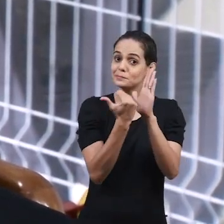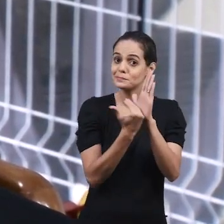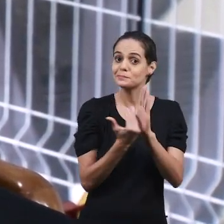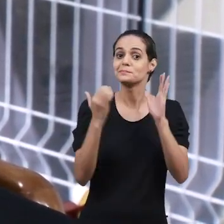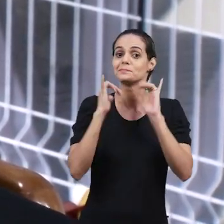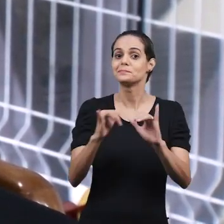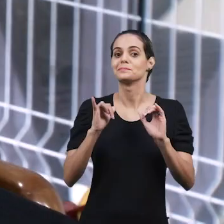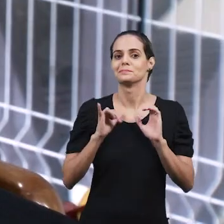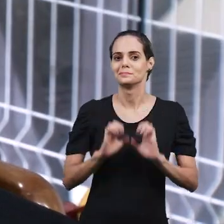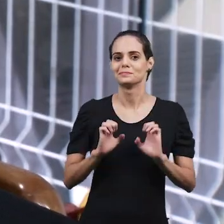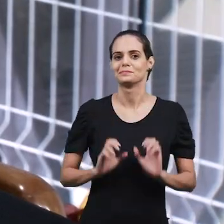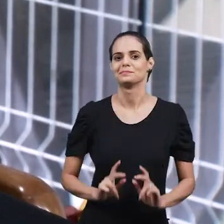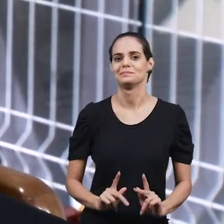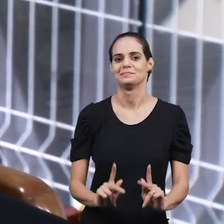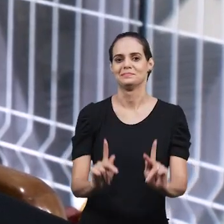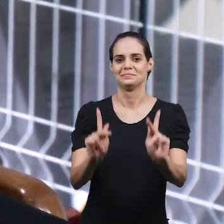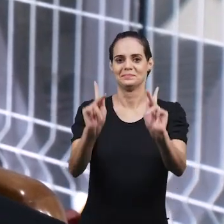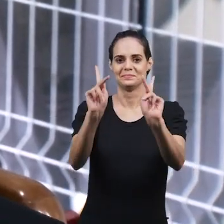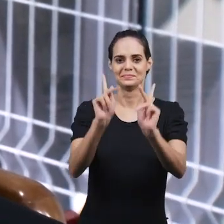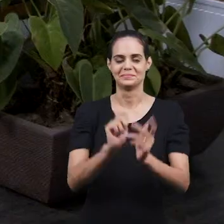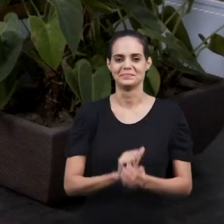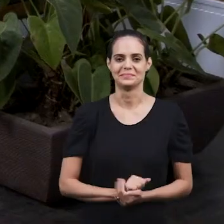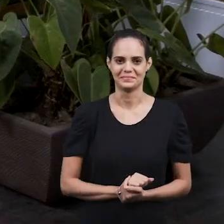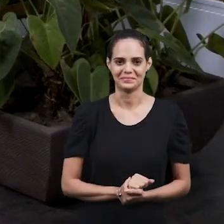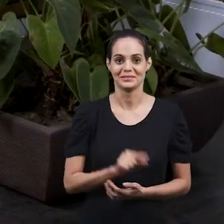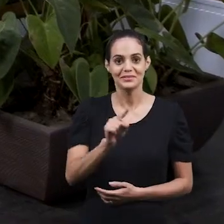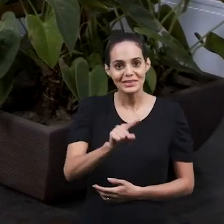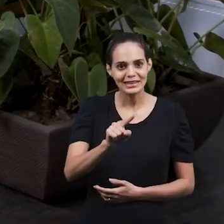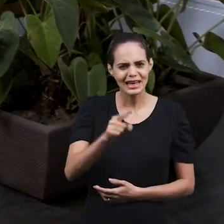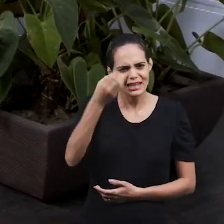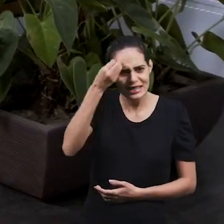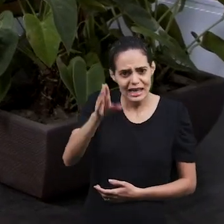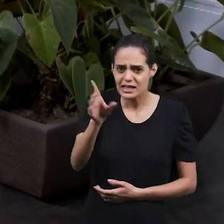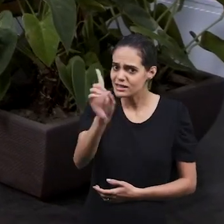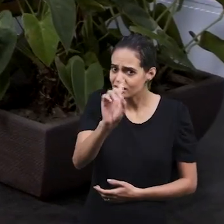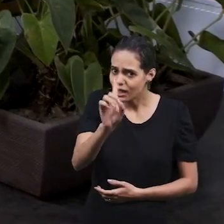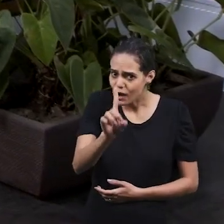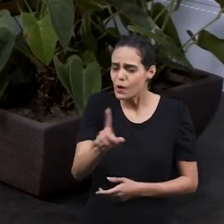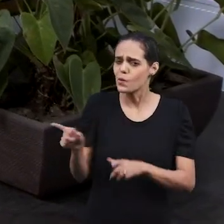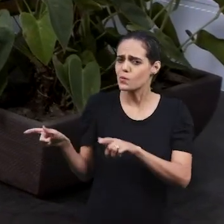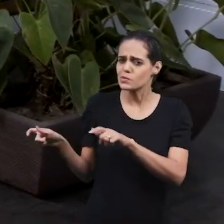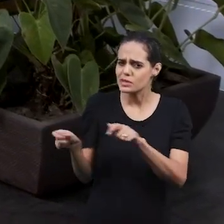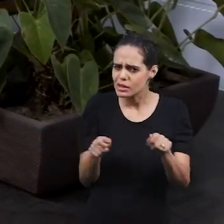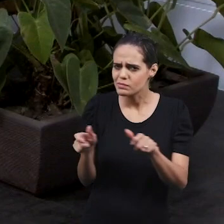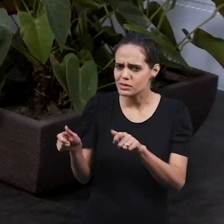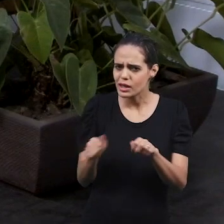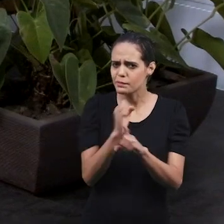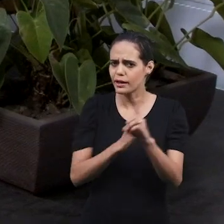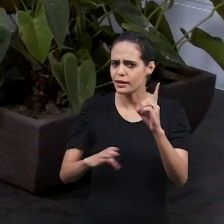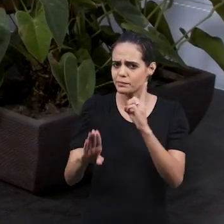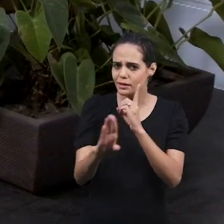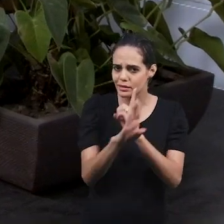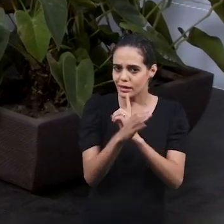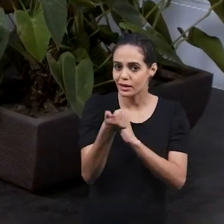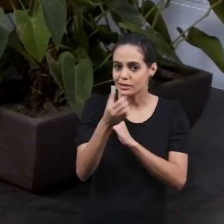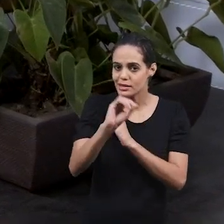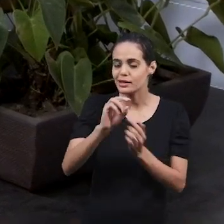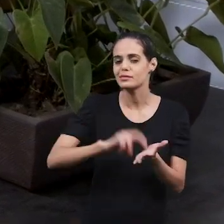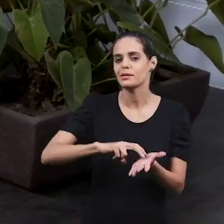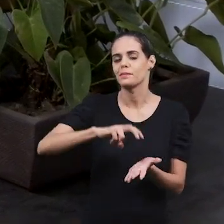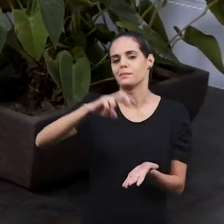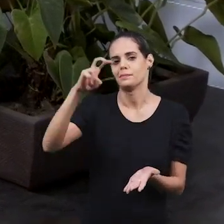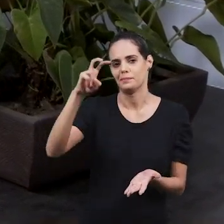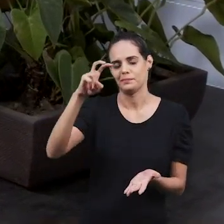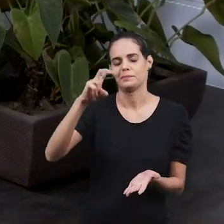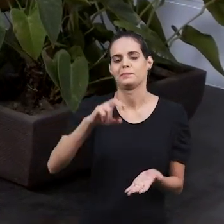l'Église chrétienne Maranatha en annonçant l'Évangile éternel. Et n'oubliez pas, tous les dimanches à 10 heures du matin, vous pouvez assister à